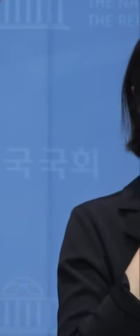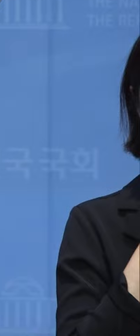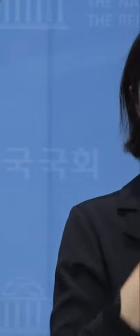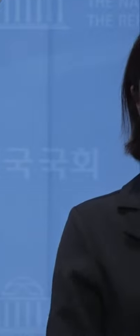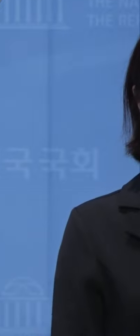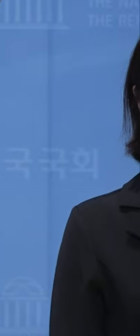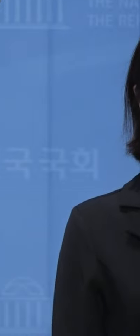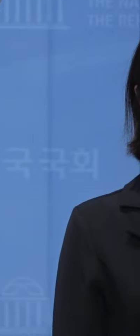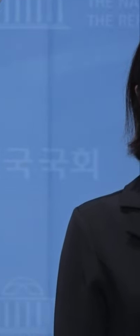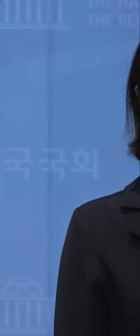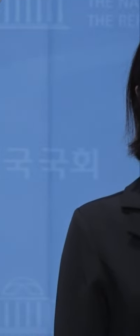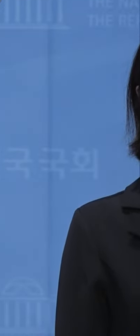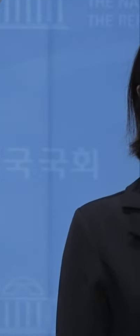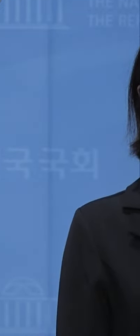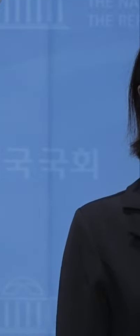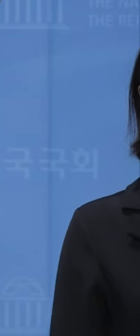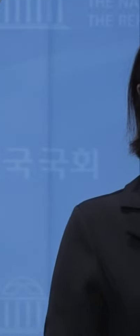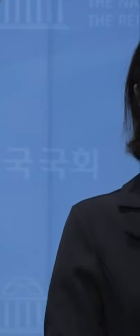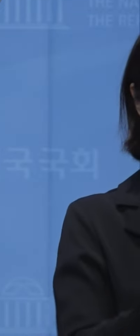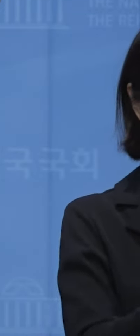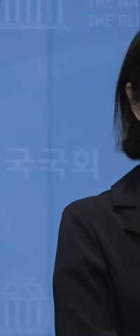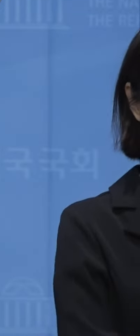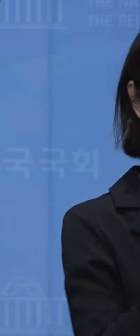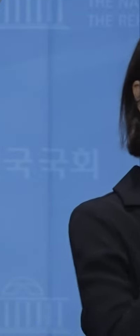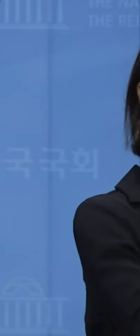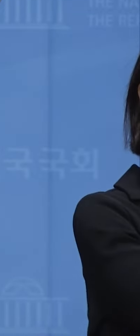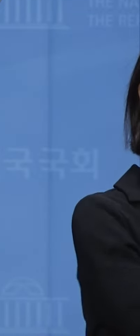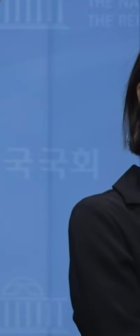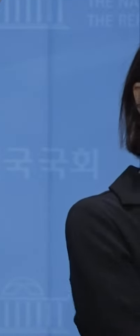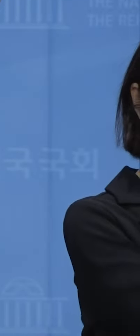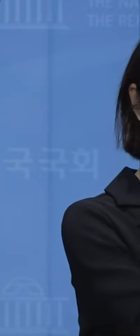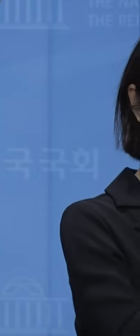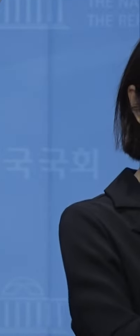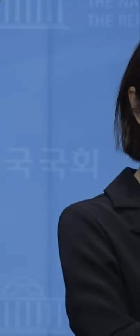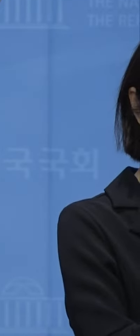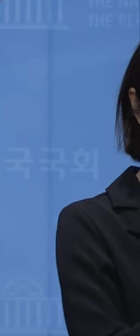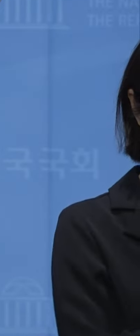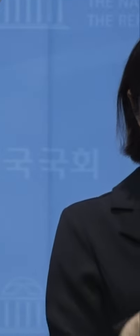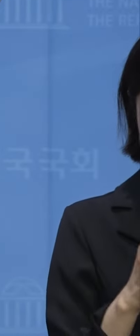지금 현재 윤석열 대통령 탄핵 국회 청원이 90만이 넘었습니다.